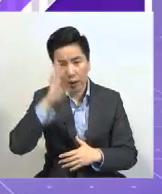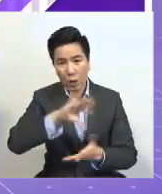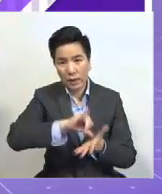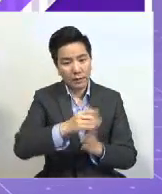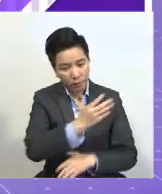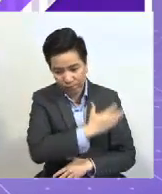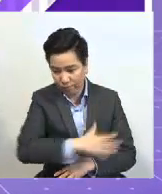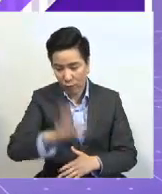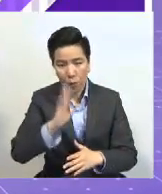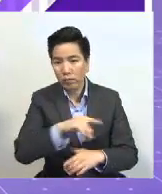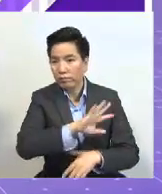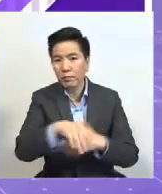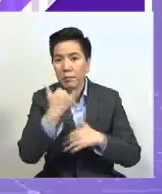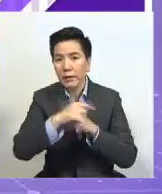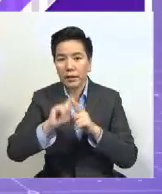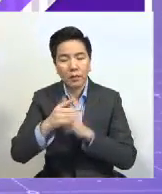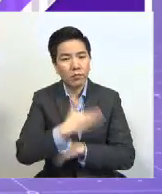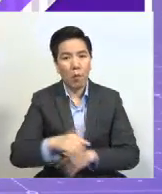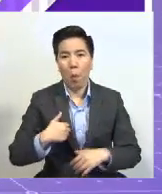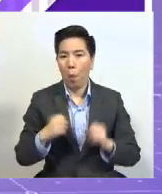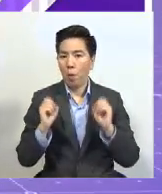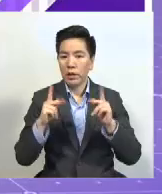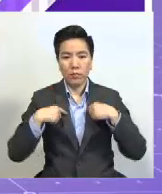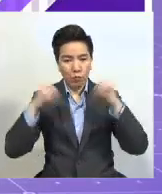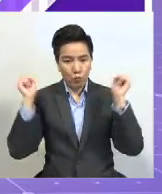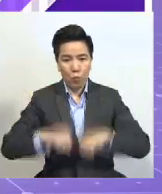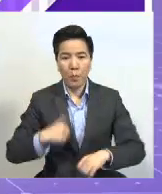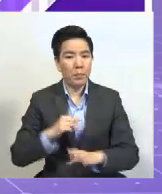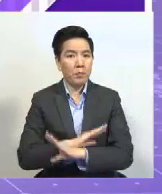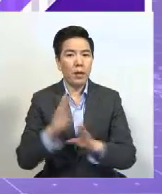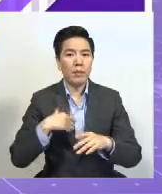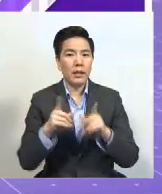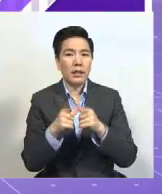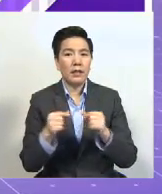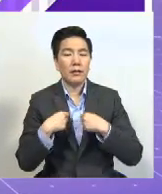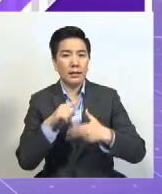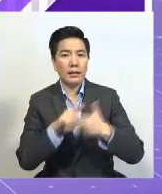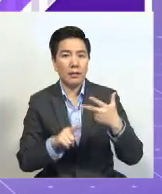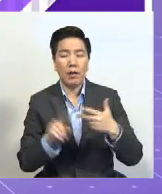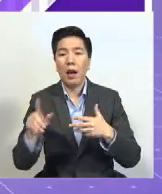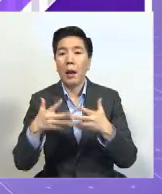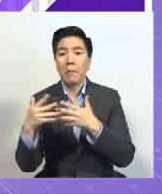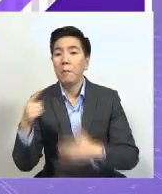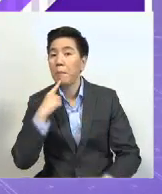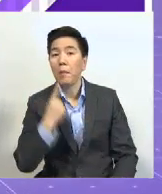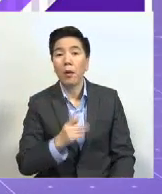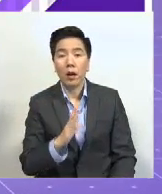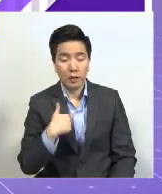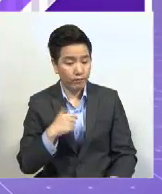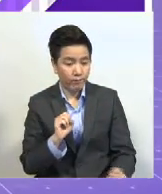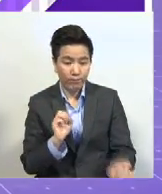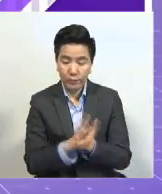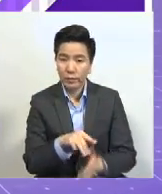านไม่โอเคกับข้อตกลงนิวเคลียร์3เรื่องฝั่งสหรัฐบอกว่าจะทำล